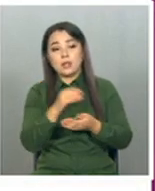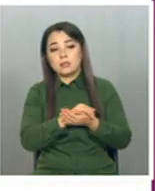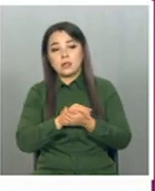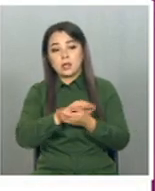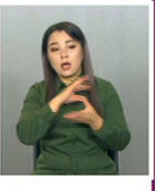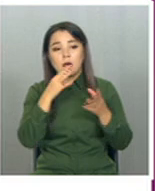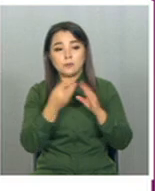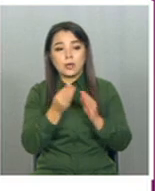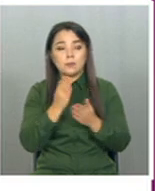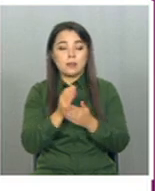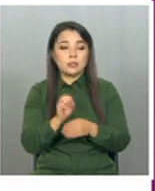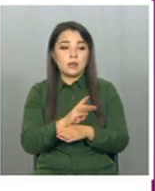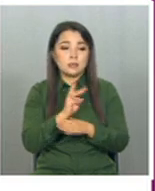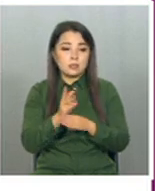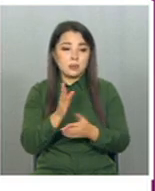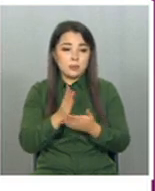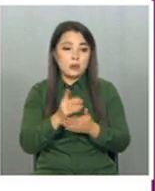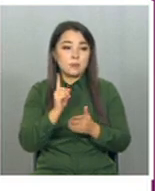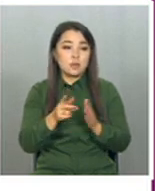етті.